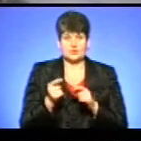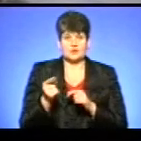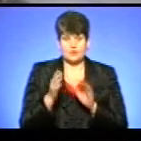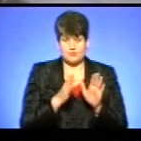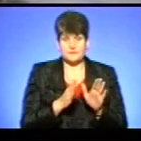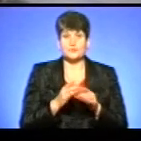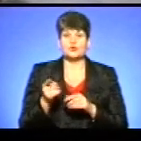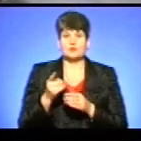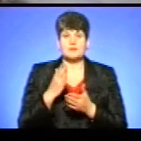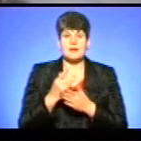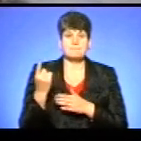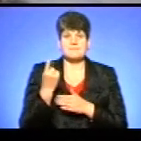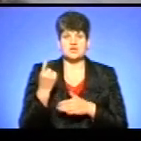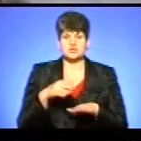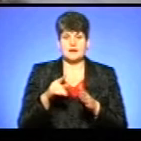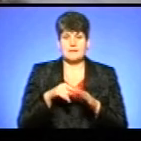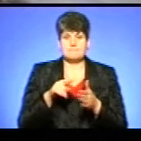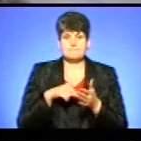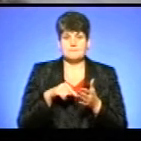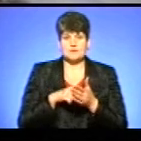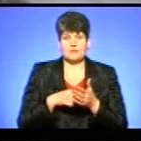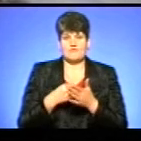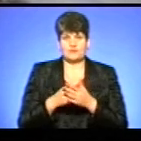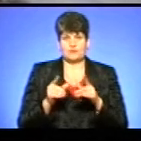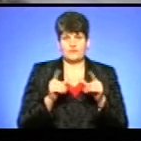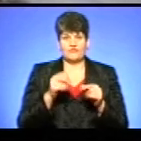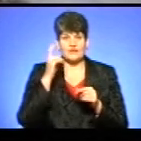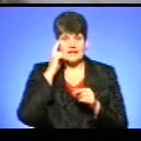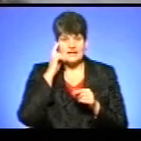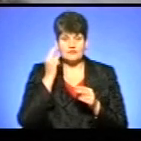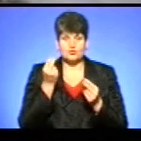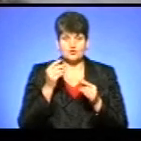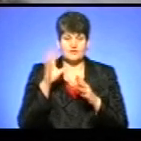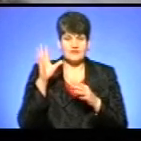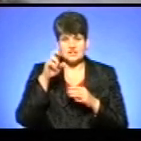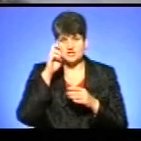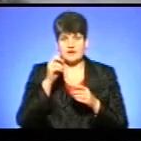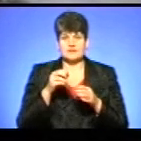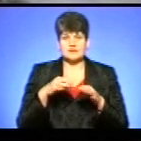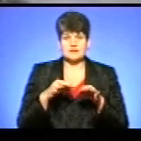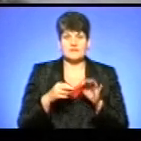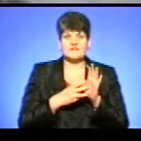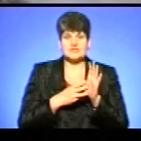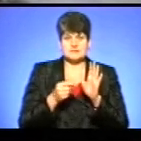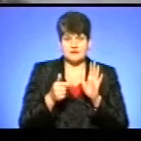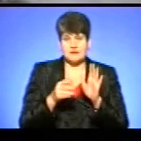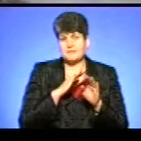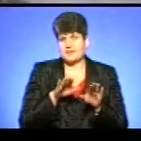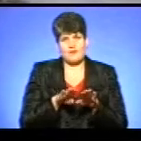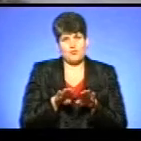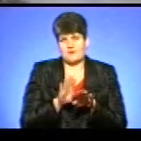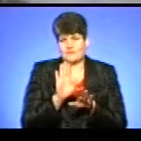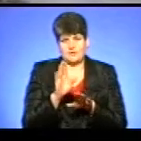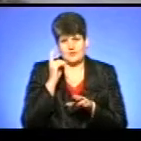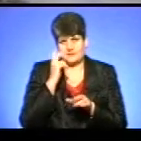та Тернопіль має перше місце по вартості проїзду, тому що в Києві коштує весь комунальний транспорт 8 гривень, ну, але ми не порівнюємо Київ з